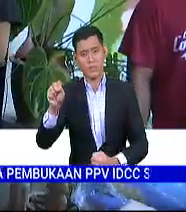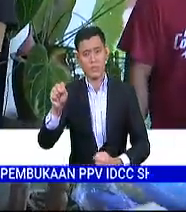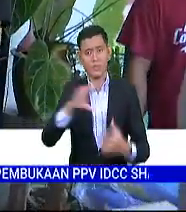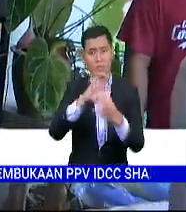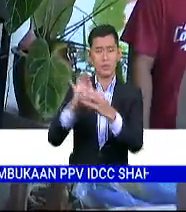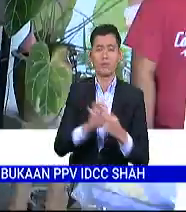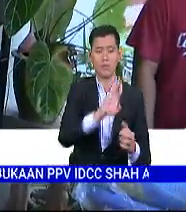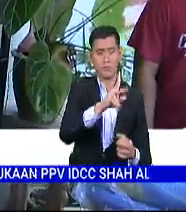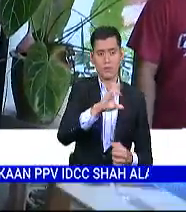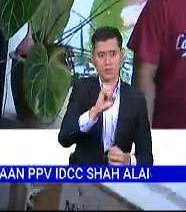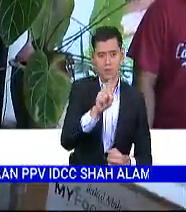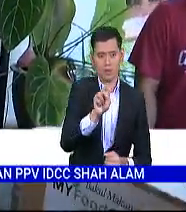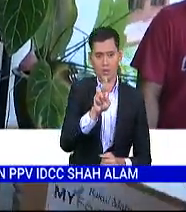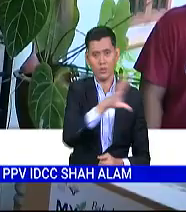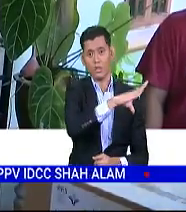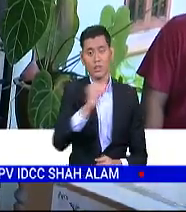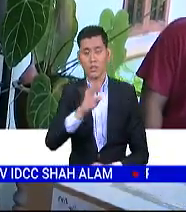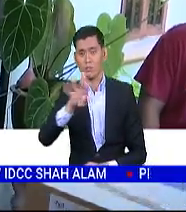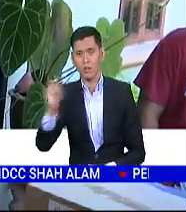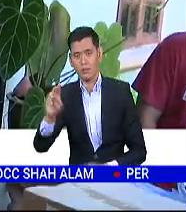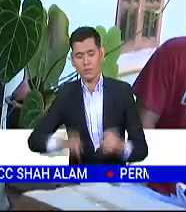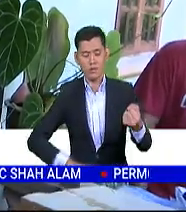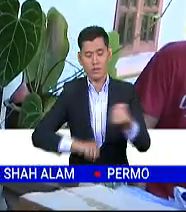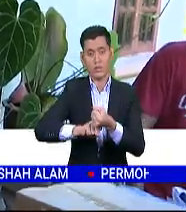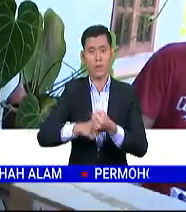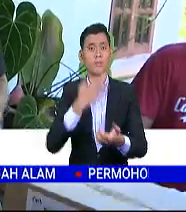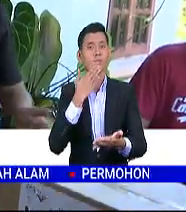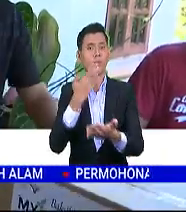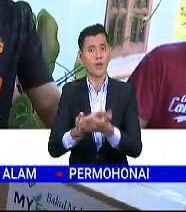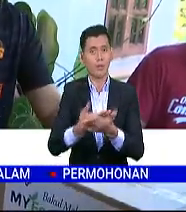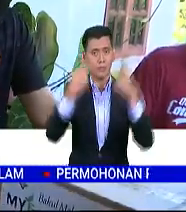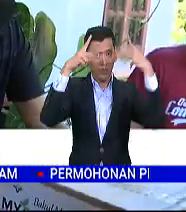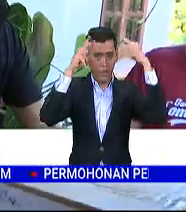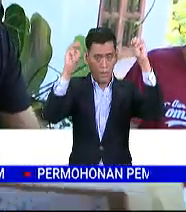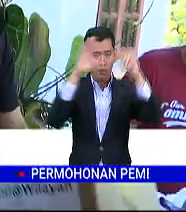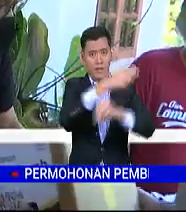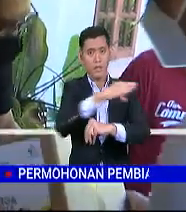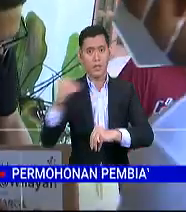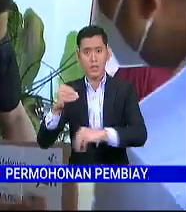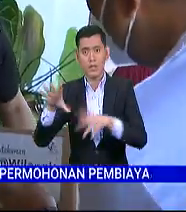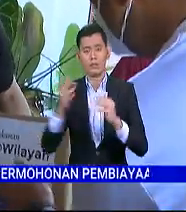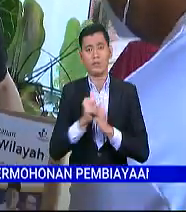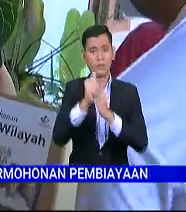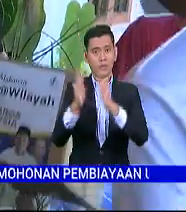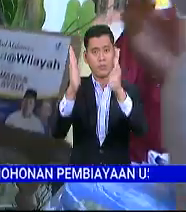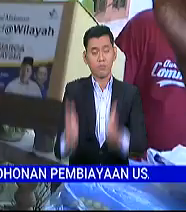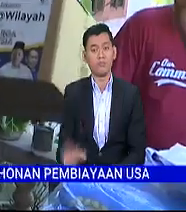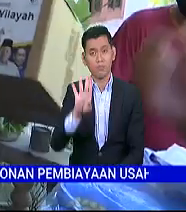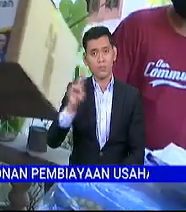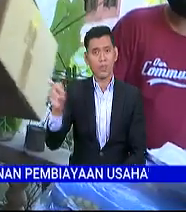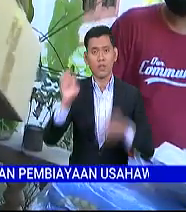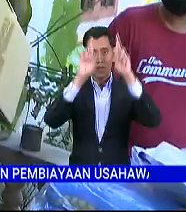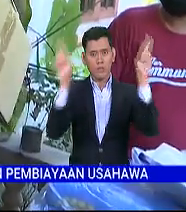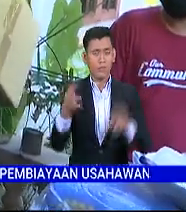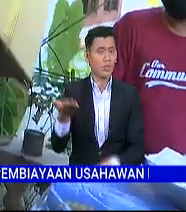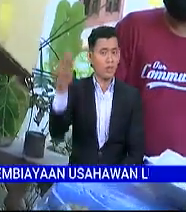Nasional, beliau memberitahu pihaknya memberi sokongan baik kepada Perdana Menteri dan pemimpin Barisan Nasional. Rabu lalu, Menteri Besar Johor,